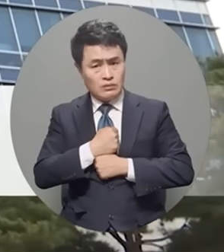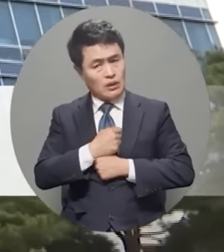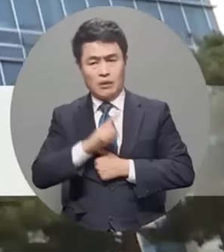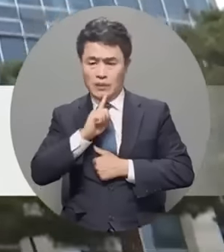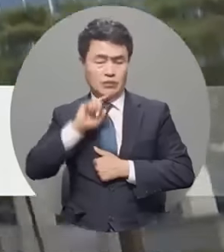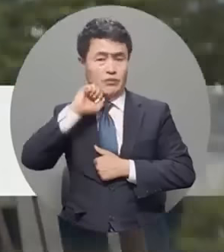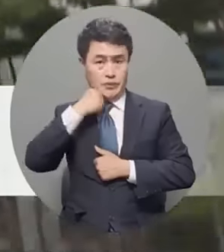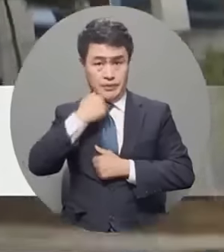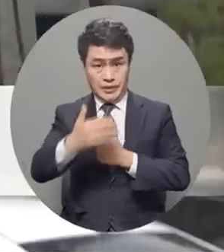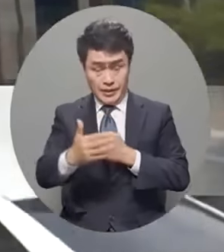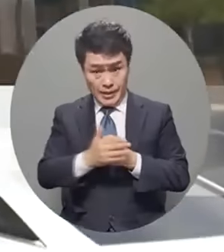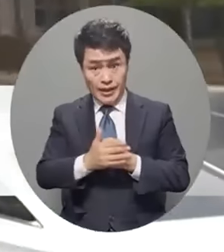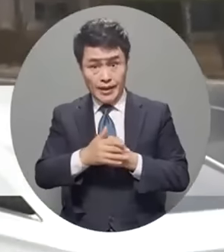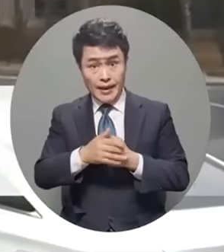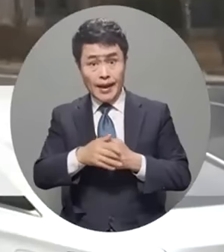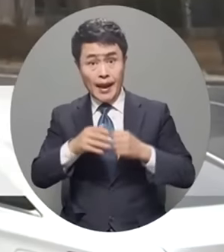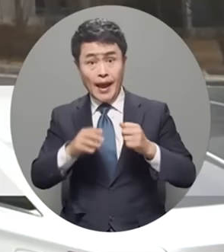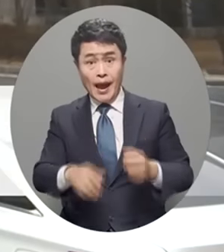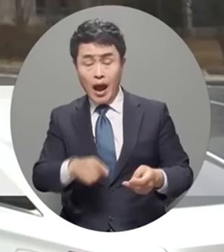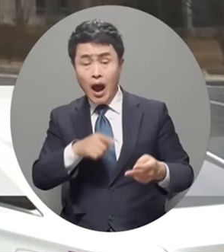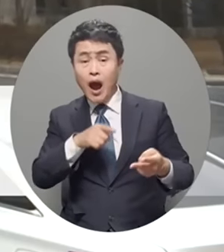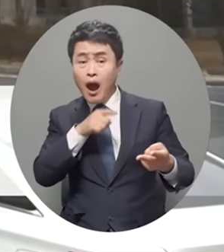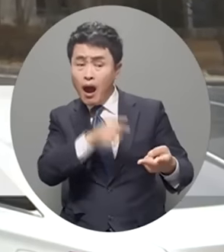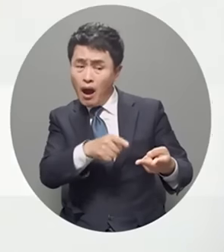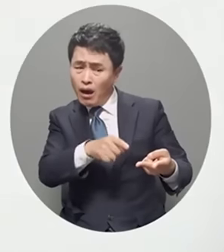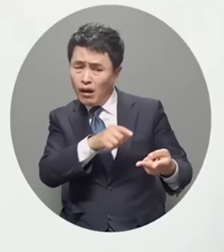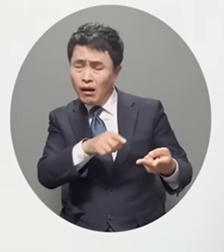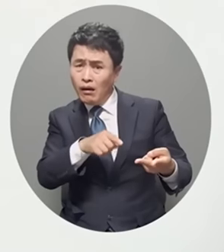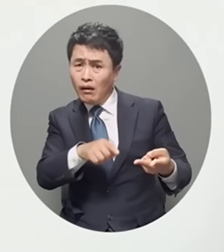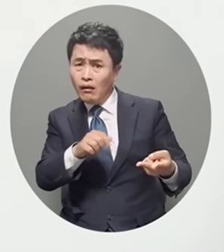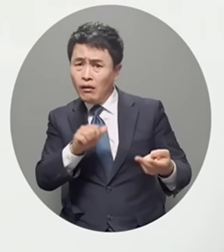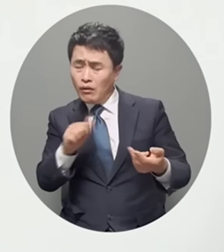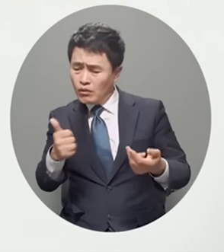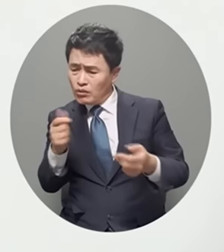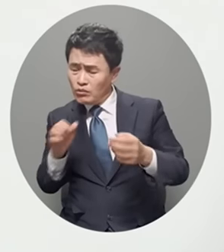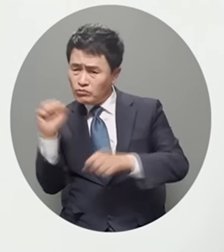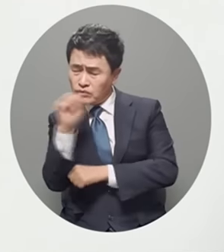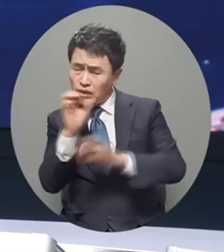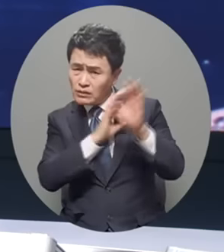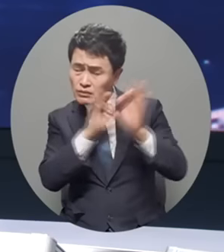없다며 피고인의 과실로 사망했다고 보기 어렵다고 판시했습니다.